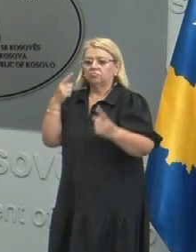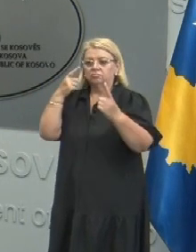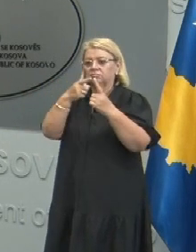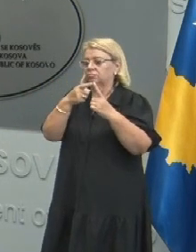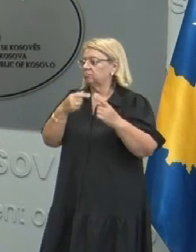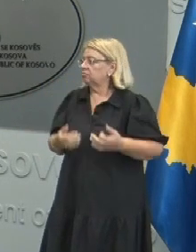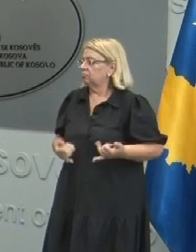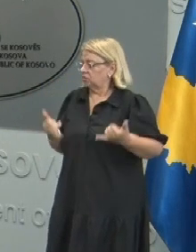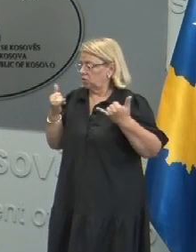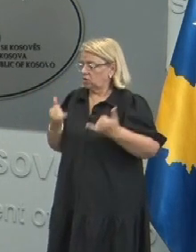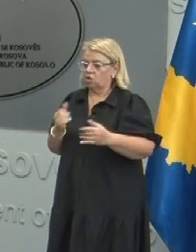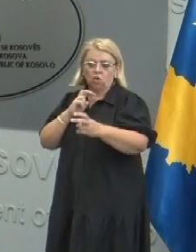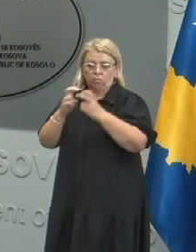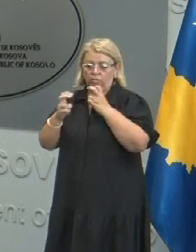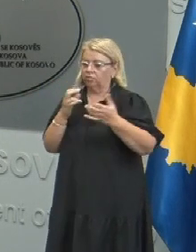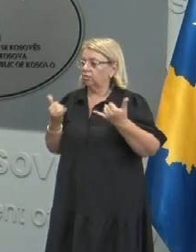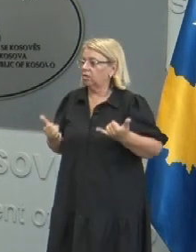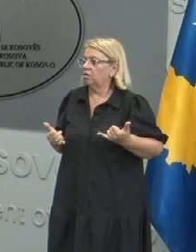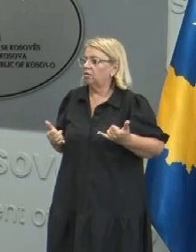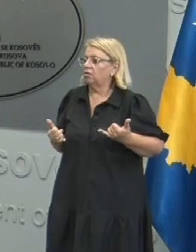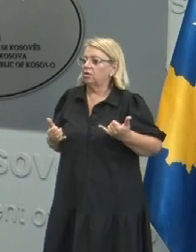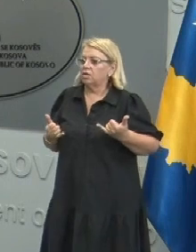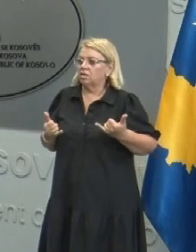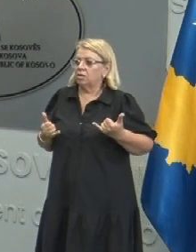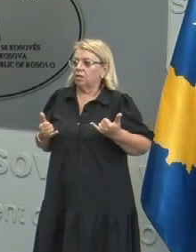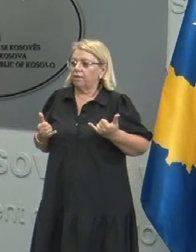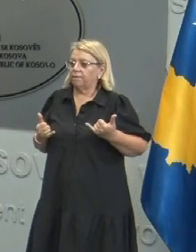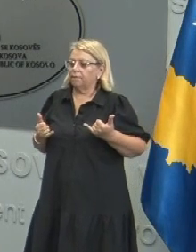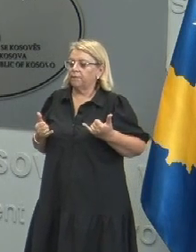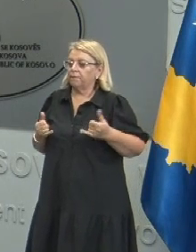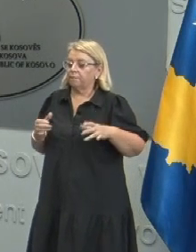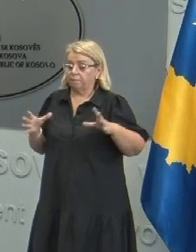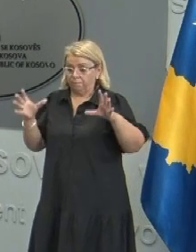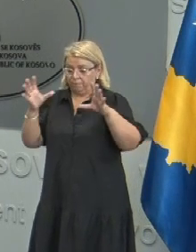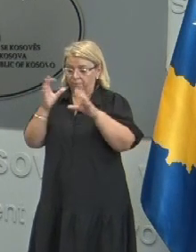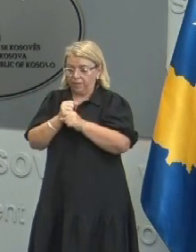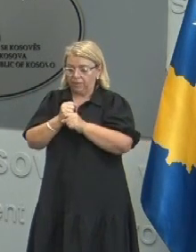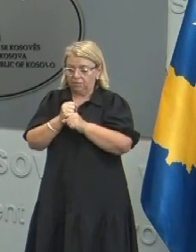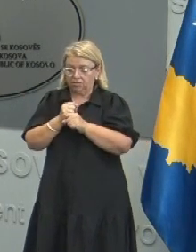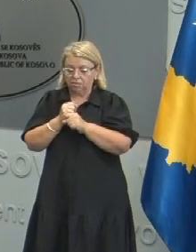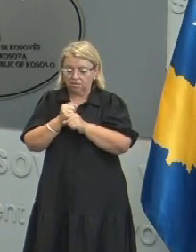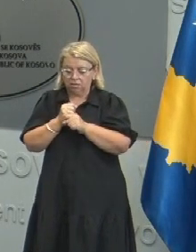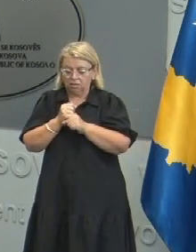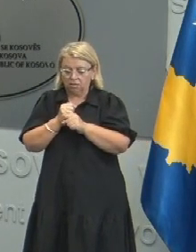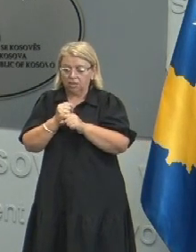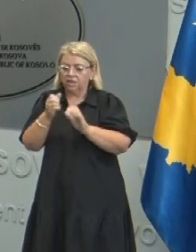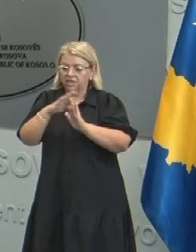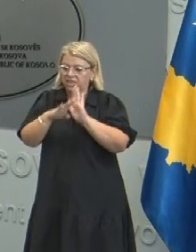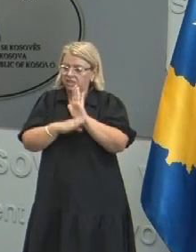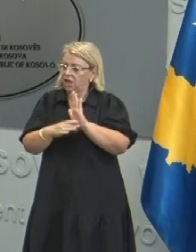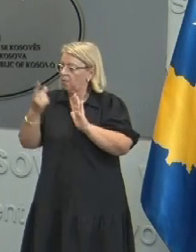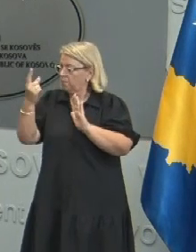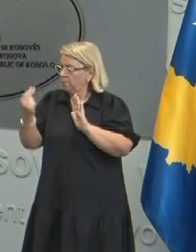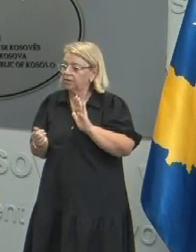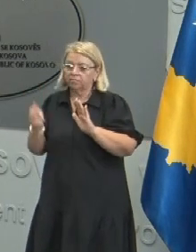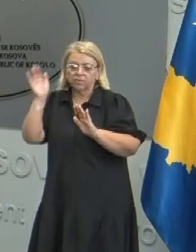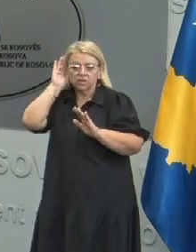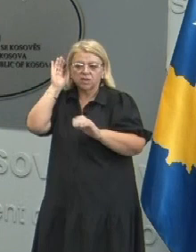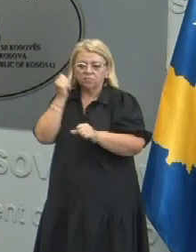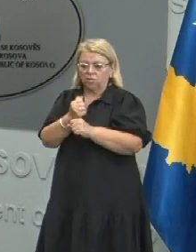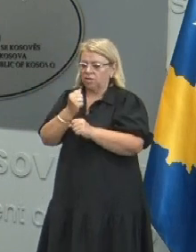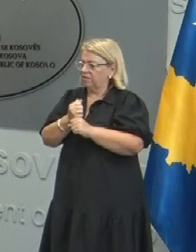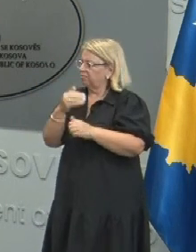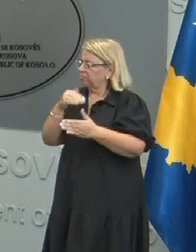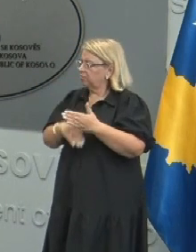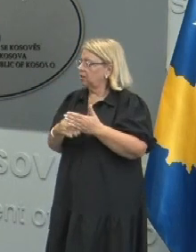ta. Pas procedimit për konsultime paraprake të ligjit për paga nga Ministria e Punëve të Brendshme, kërkesë kjo e ka